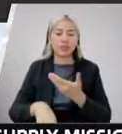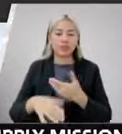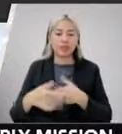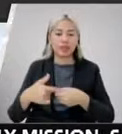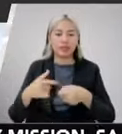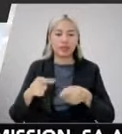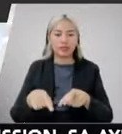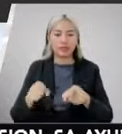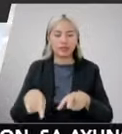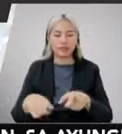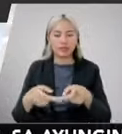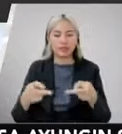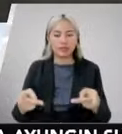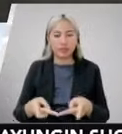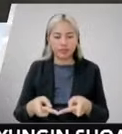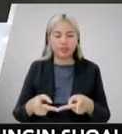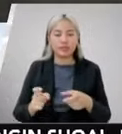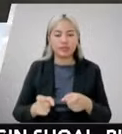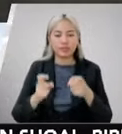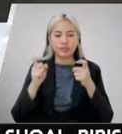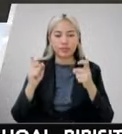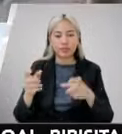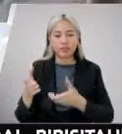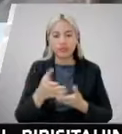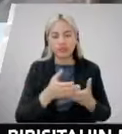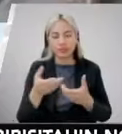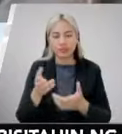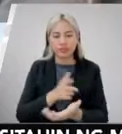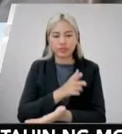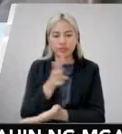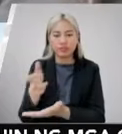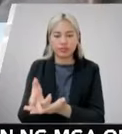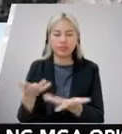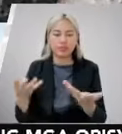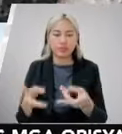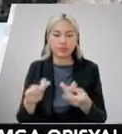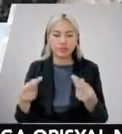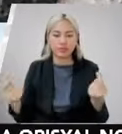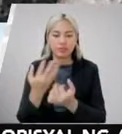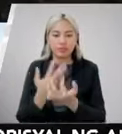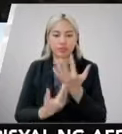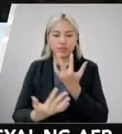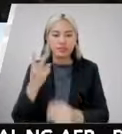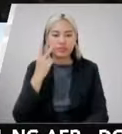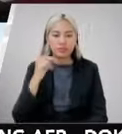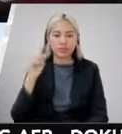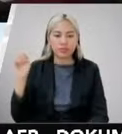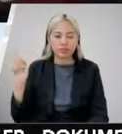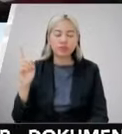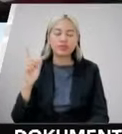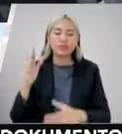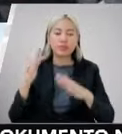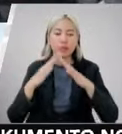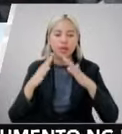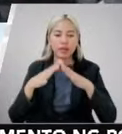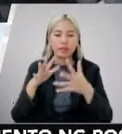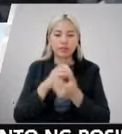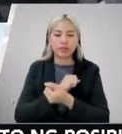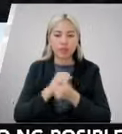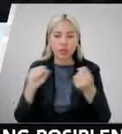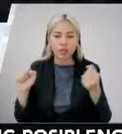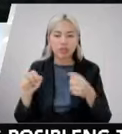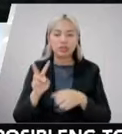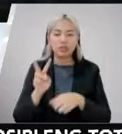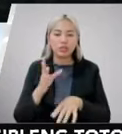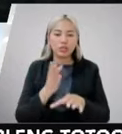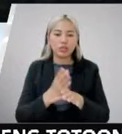itong nirespondihan ng mga bumbero. Matapos maapula ang sunog, makikita ang mga naabong bahay. Damay rin ang dalawang sasakyan at tatlong